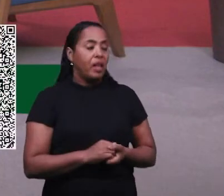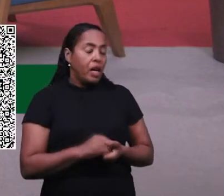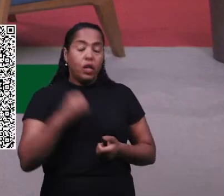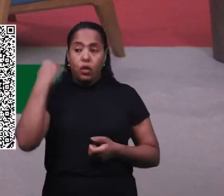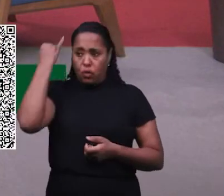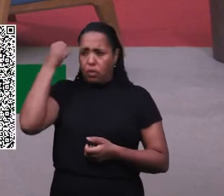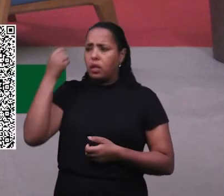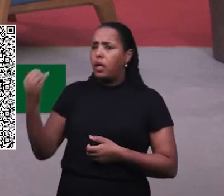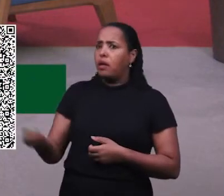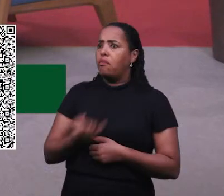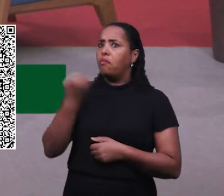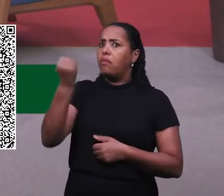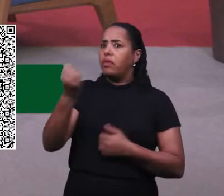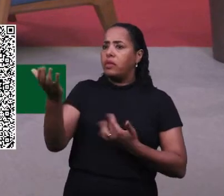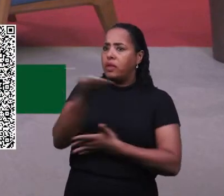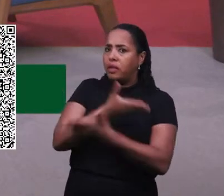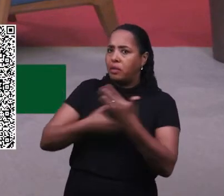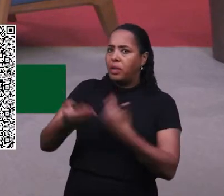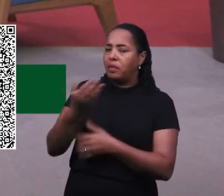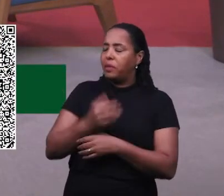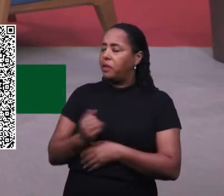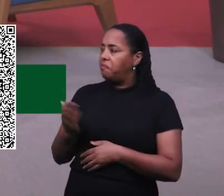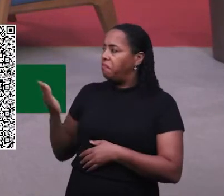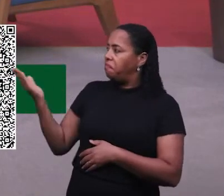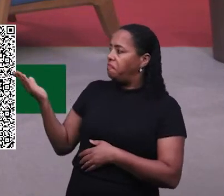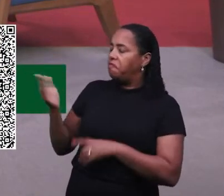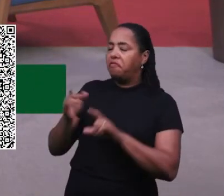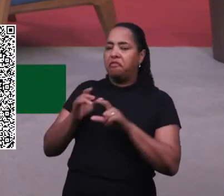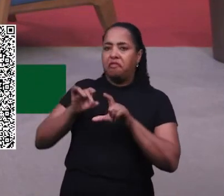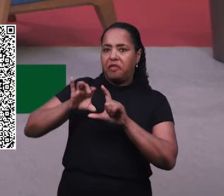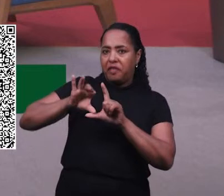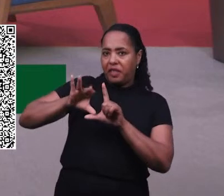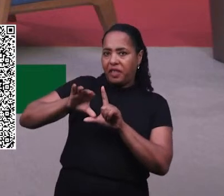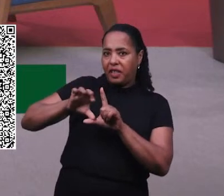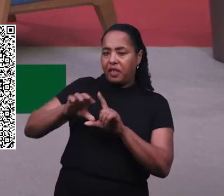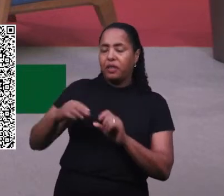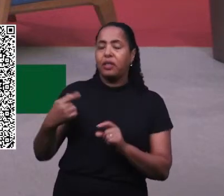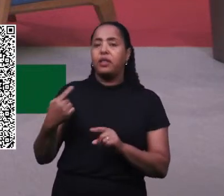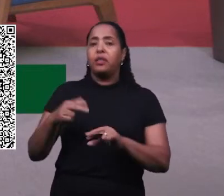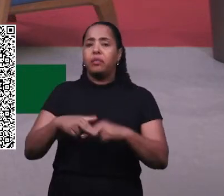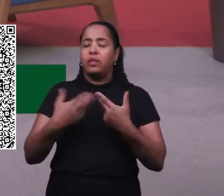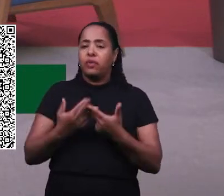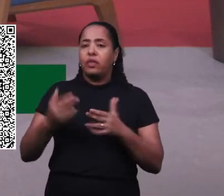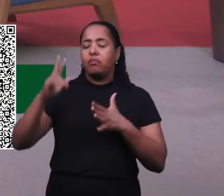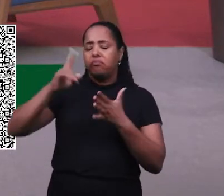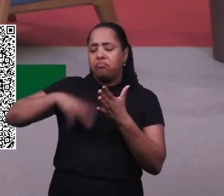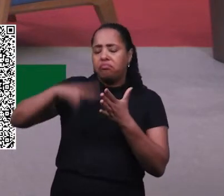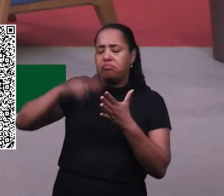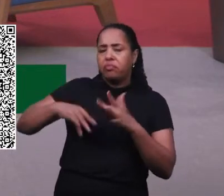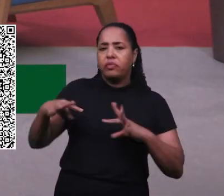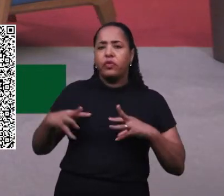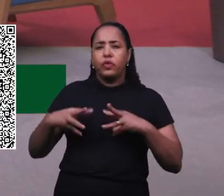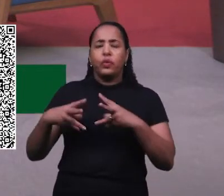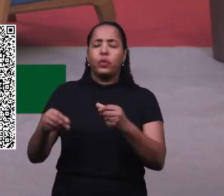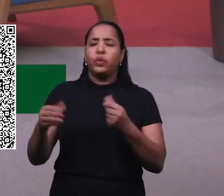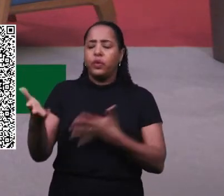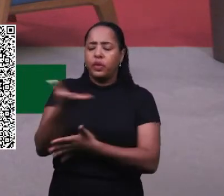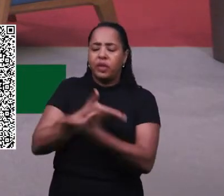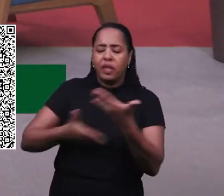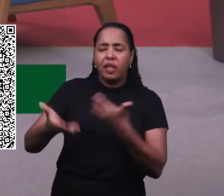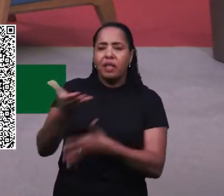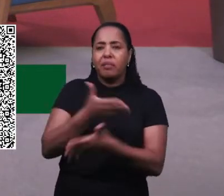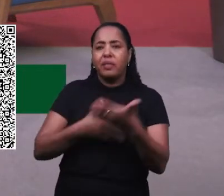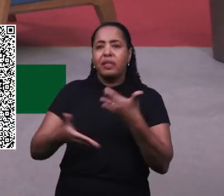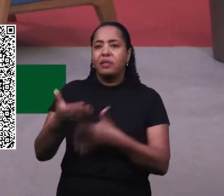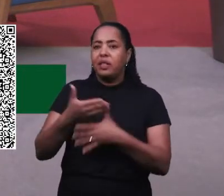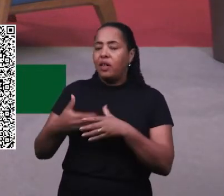participation, donc le code, il apparaît parce que nous lisons toutes ces participations et ces